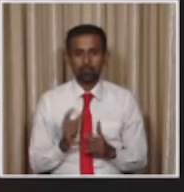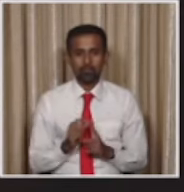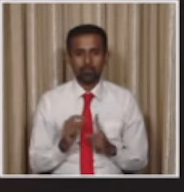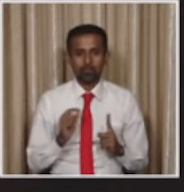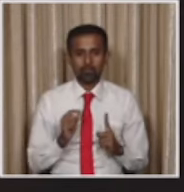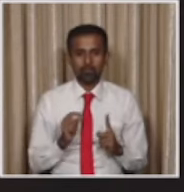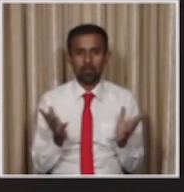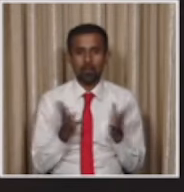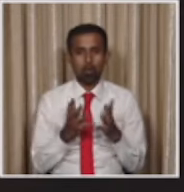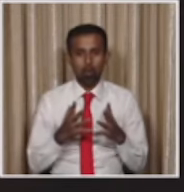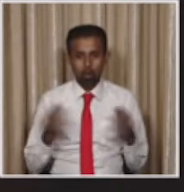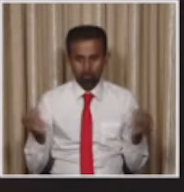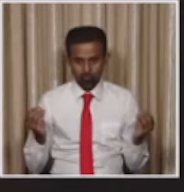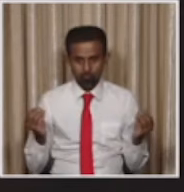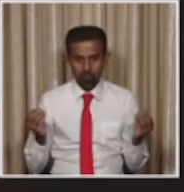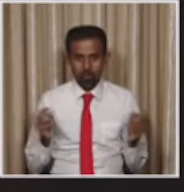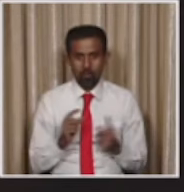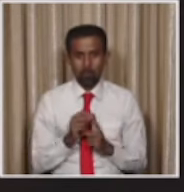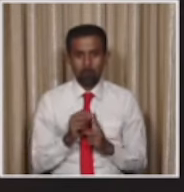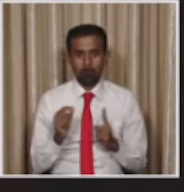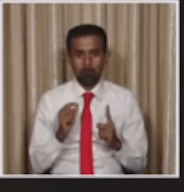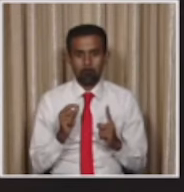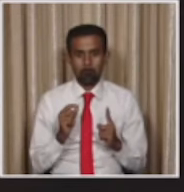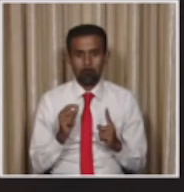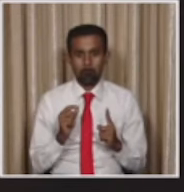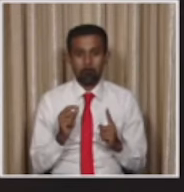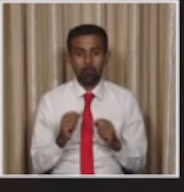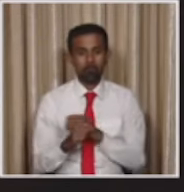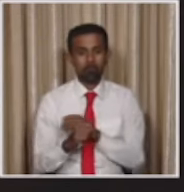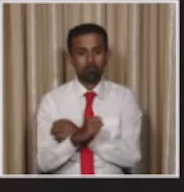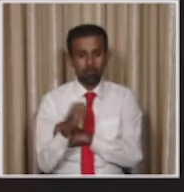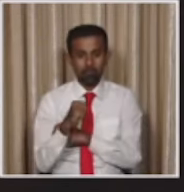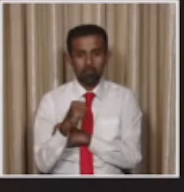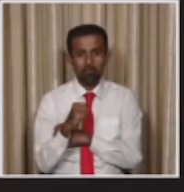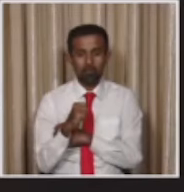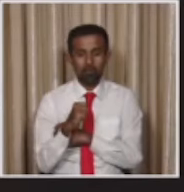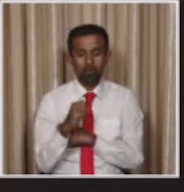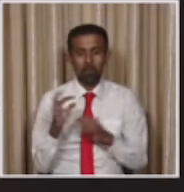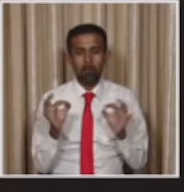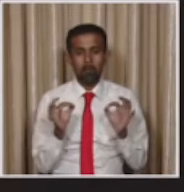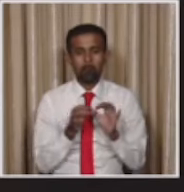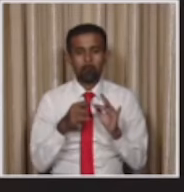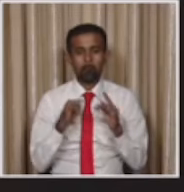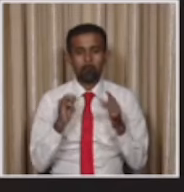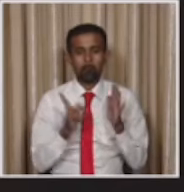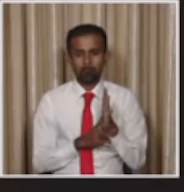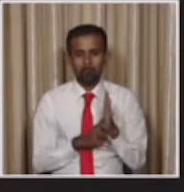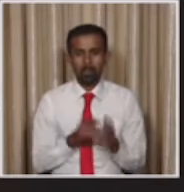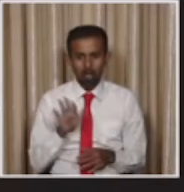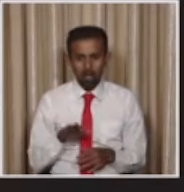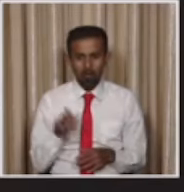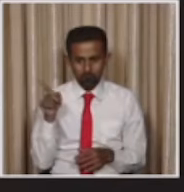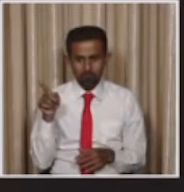පාර්ලිමේන්තුව විසිරවීමේ පාර්ලිමේන්තුව හෙල්ලීමේ බලයක් බැසිල් රාජපක්ෂ මහත්තයාට තියෙනවා